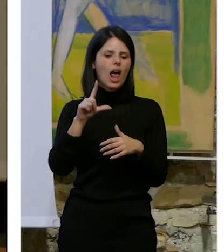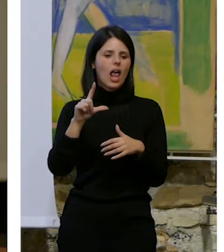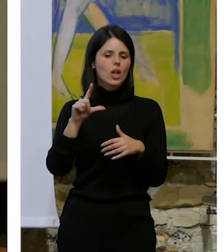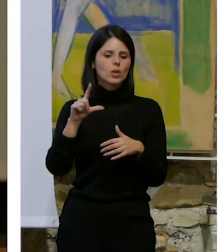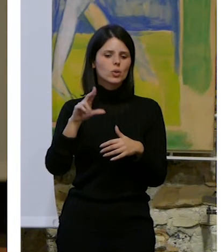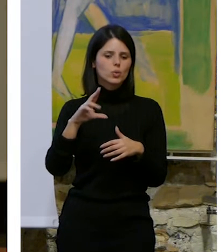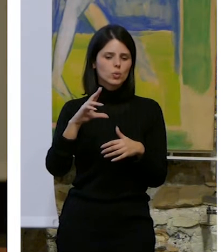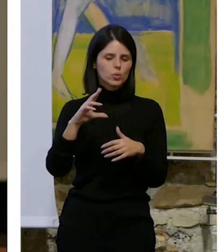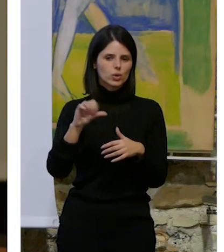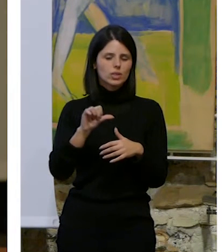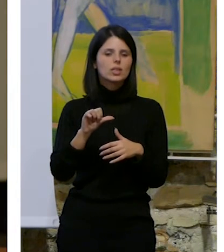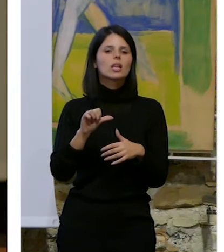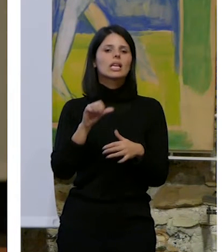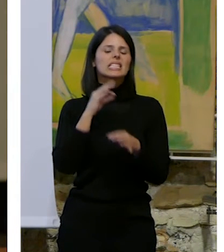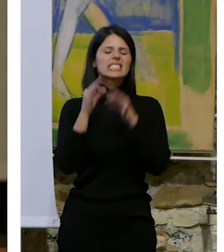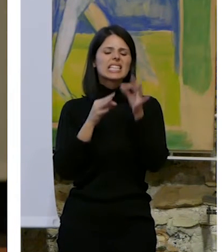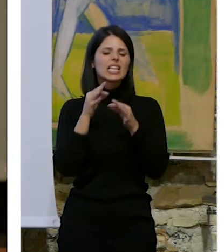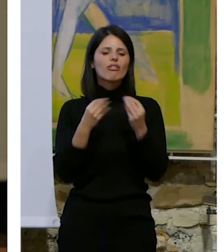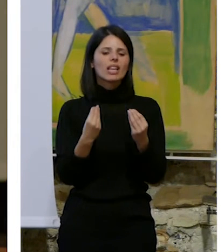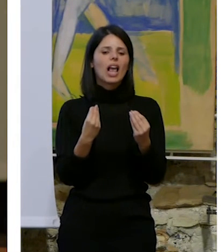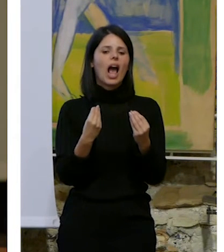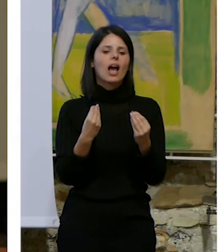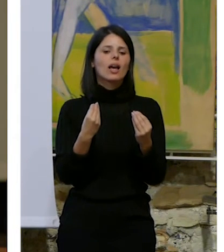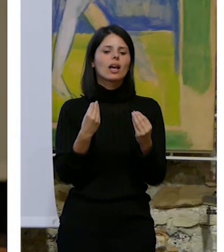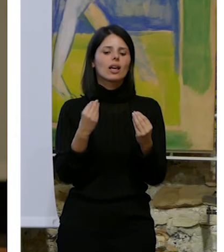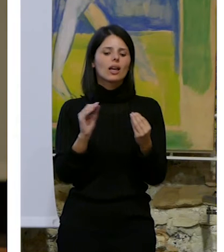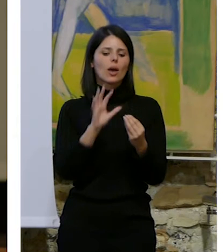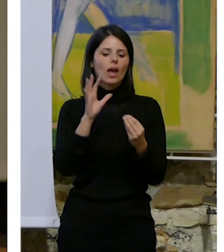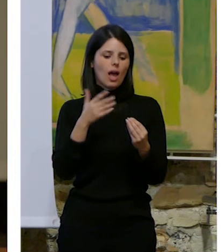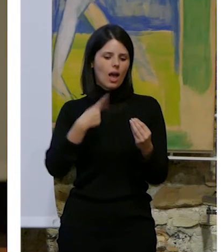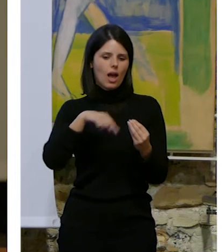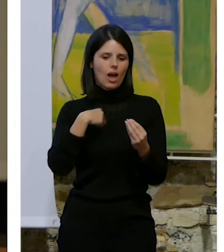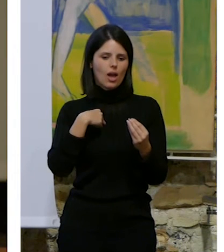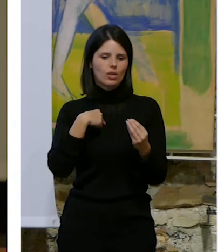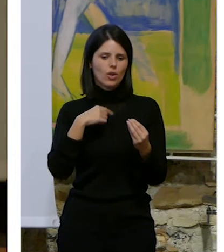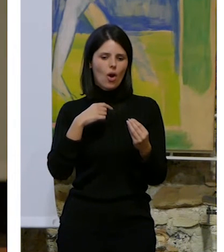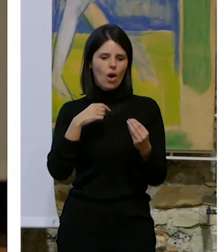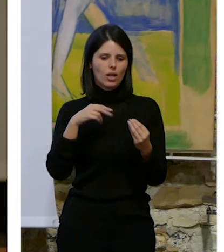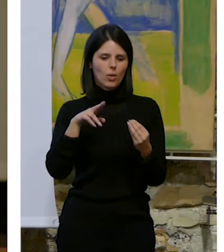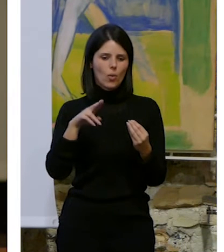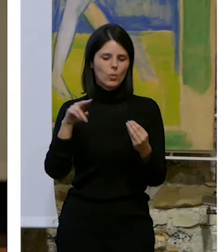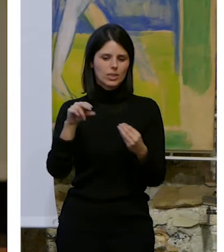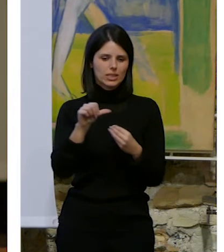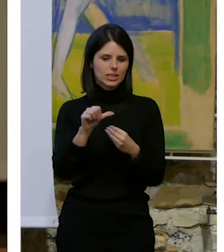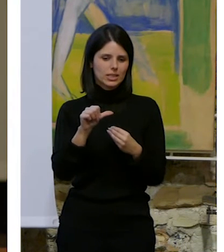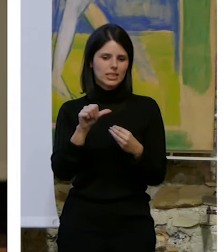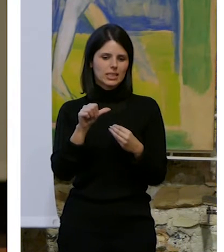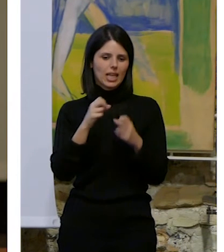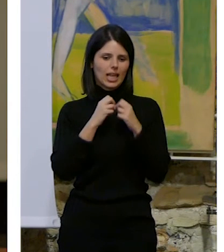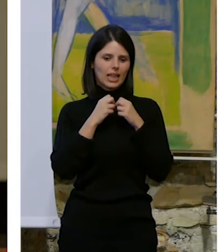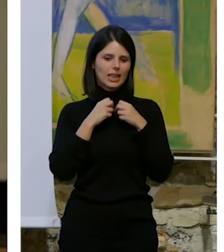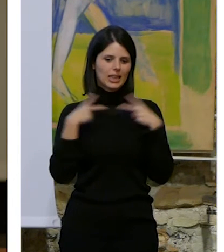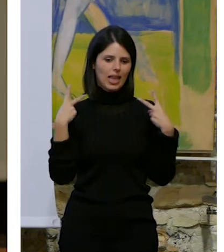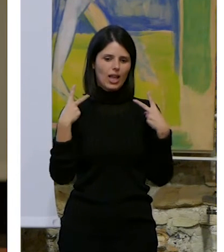avete, per esempio adesso, il sensus vagus che cosa vi spiega? Davvero mi rompe coglioni. per esempio, che non partecipa a